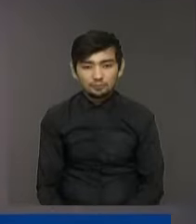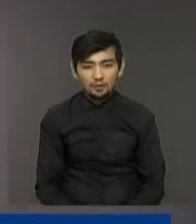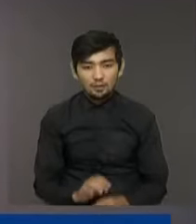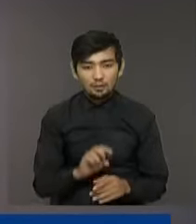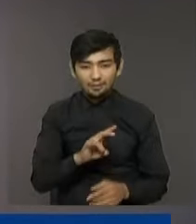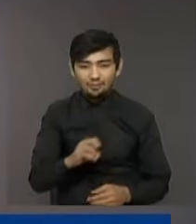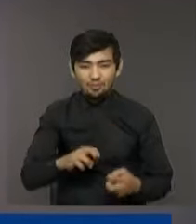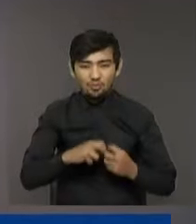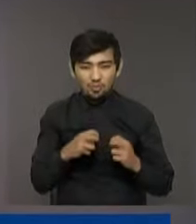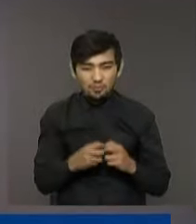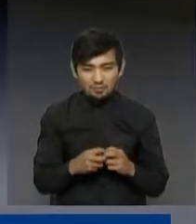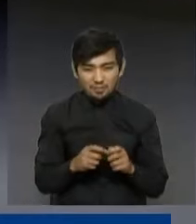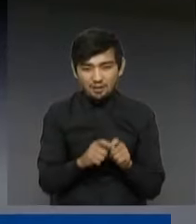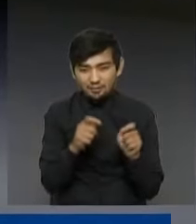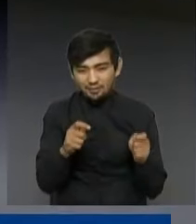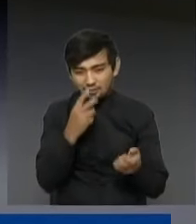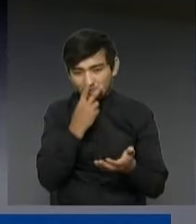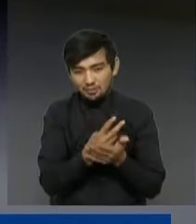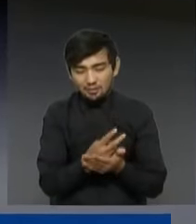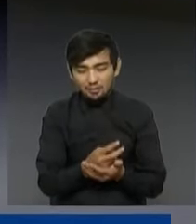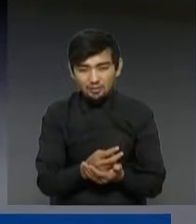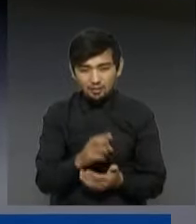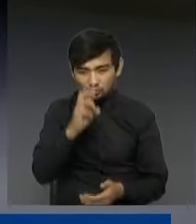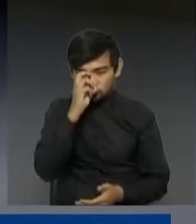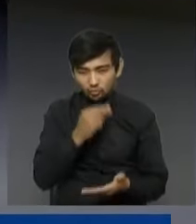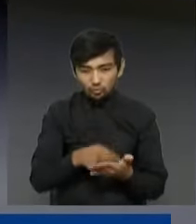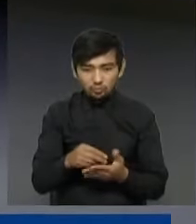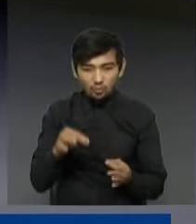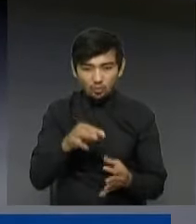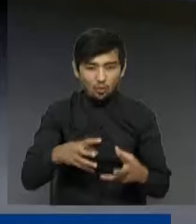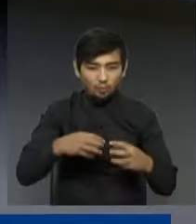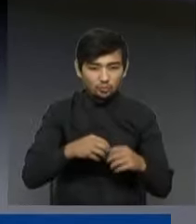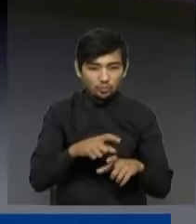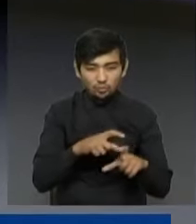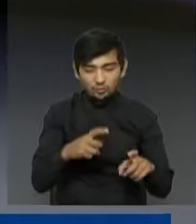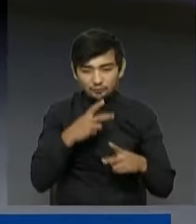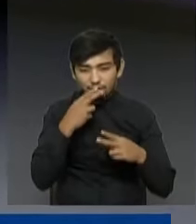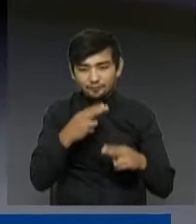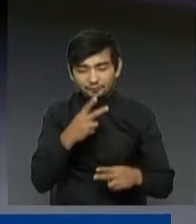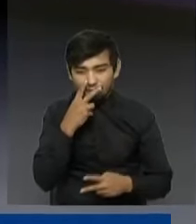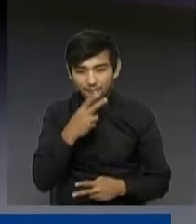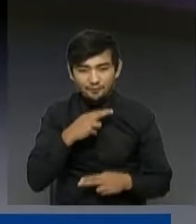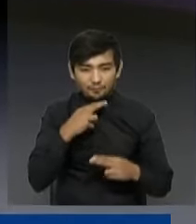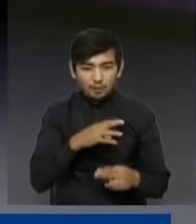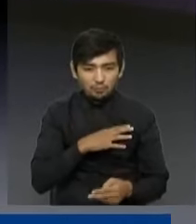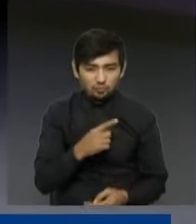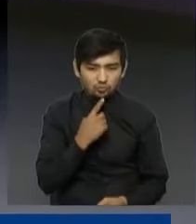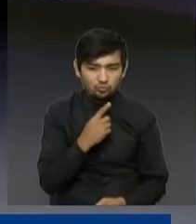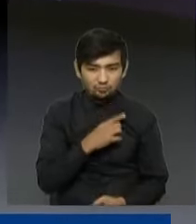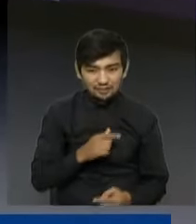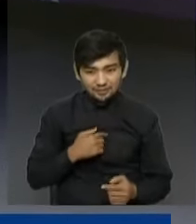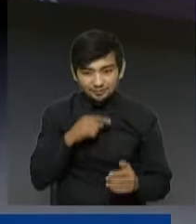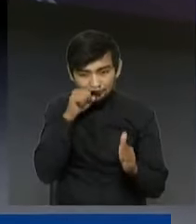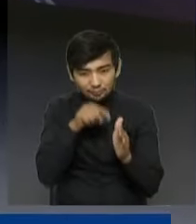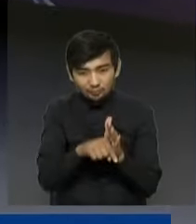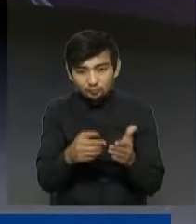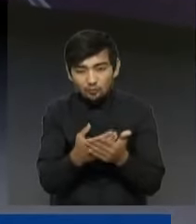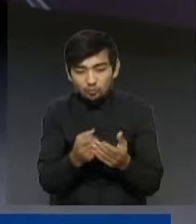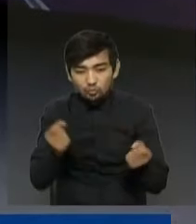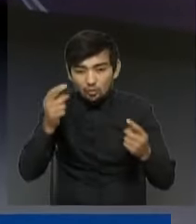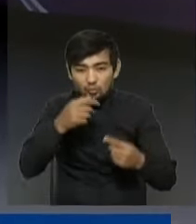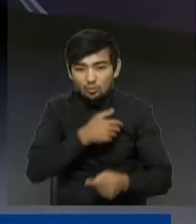с прозрачностью госзакупок снова обратили внимание общественники. Они заявляют о сложностях с доступом к информации